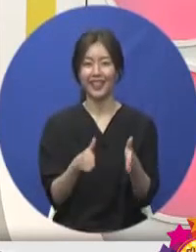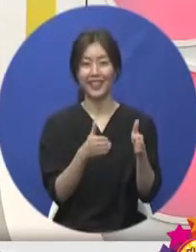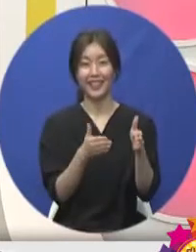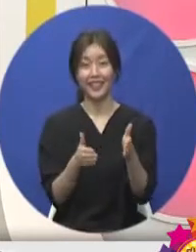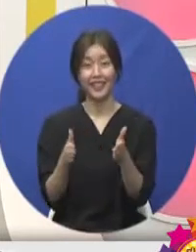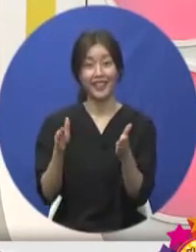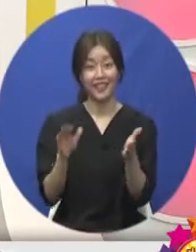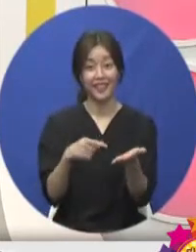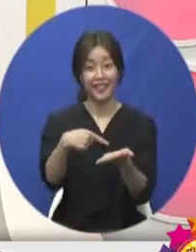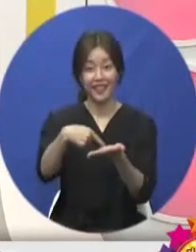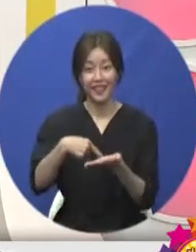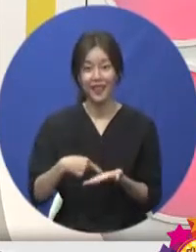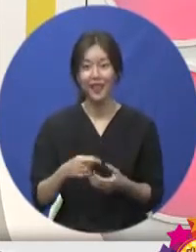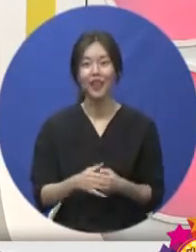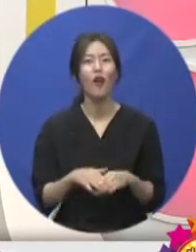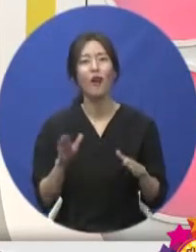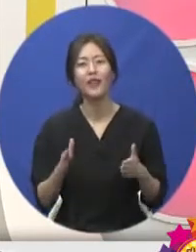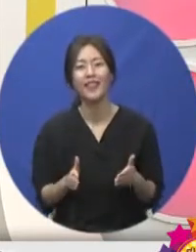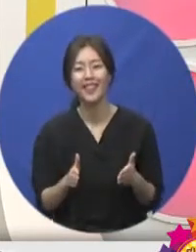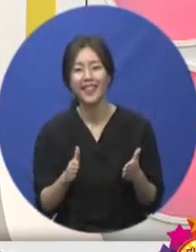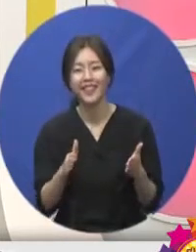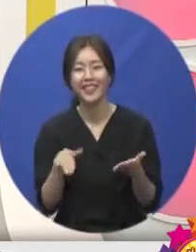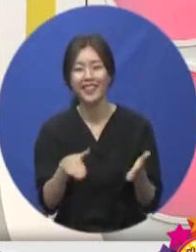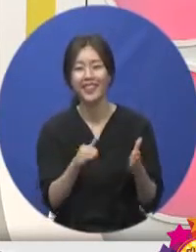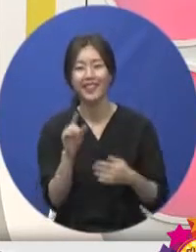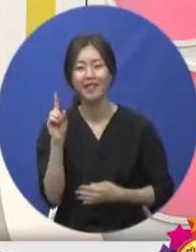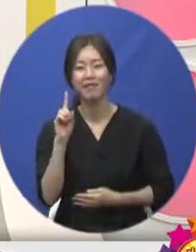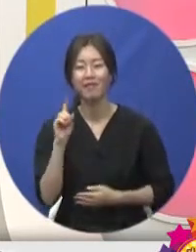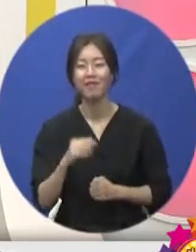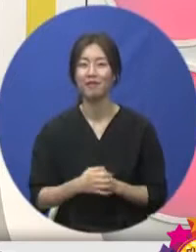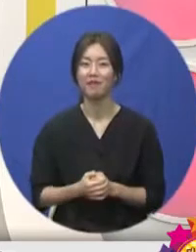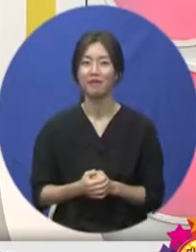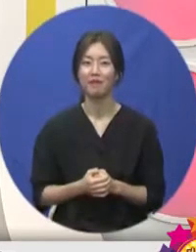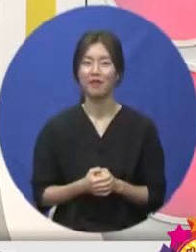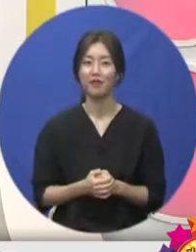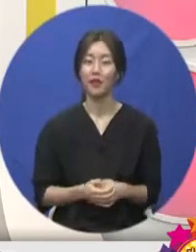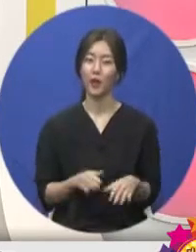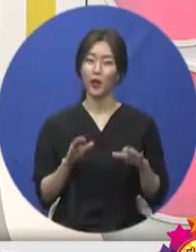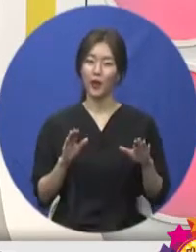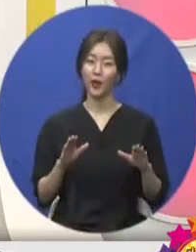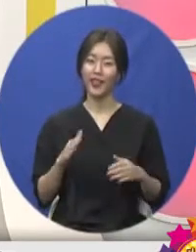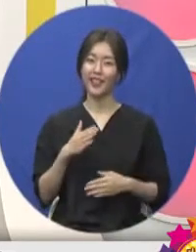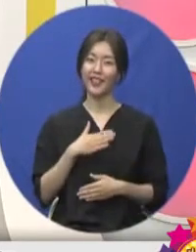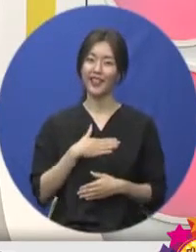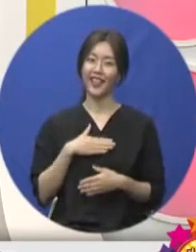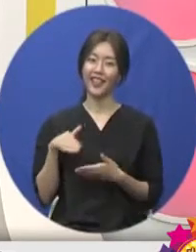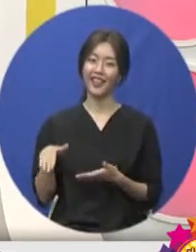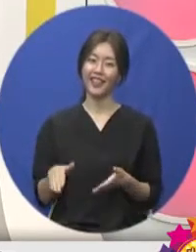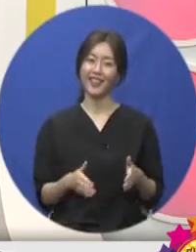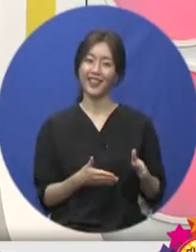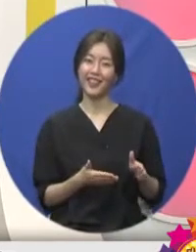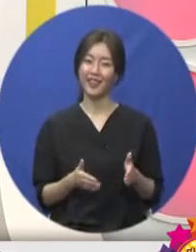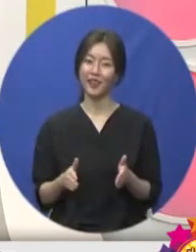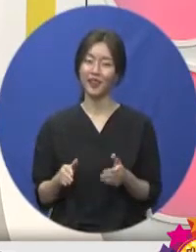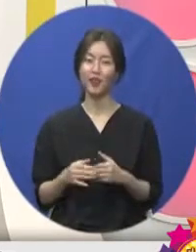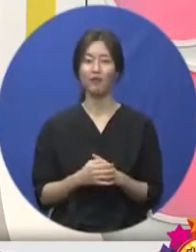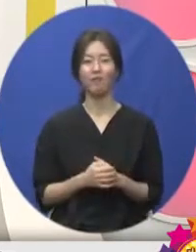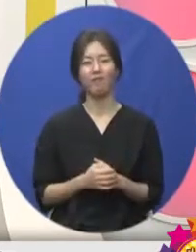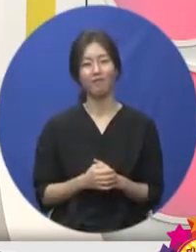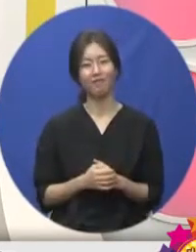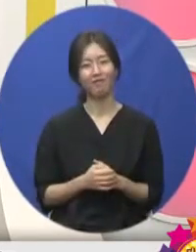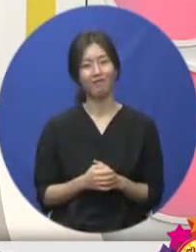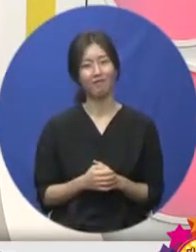예, 예. 아버님의 오늘의 길은 어떠실 것 같습니까? 오늘의 길 글쎄